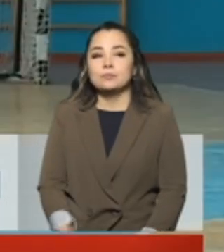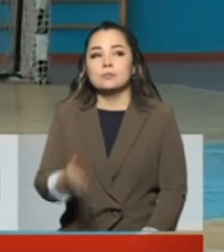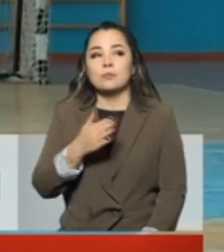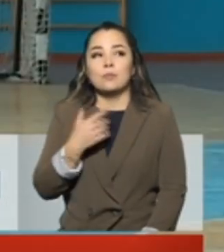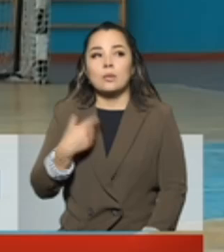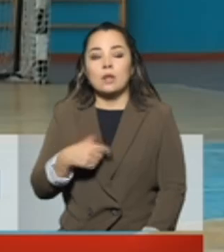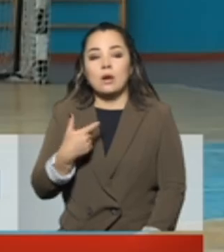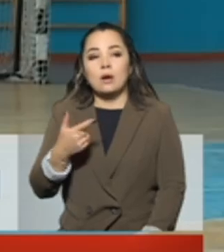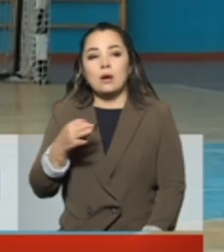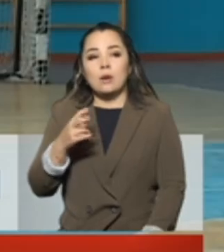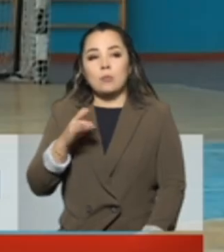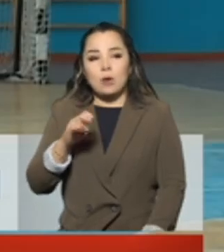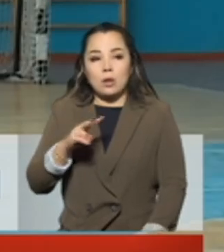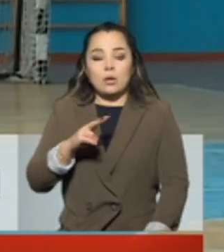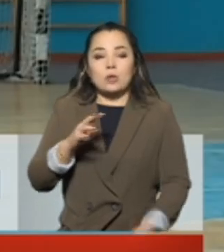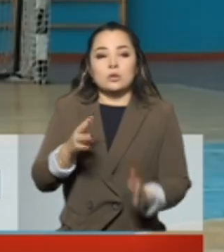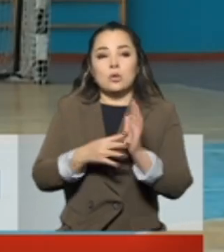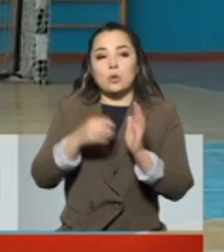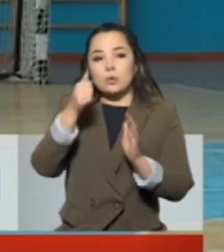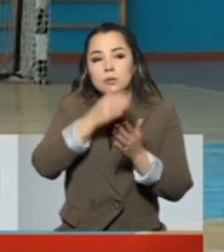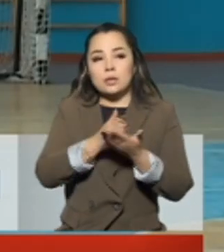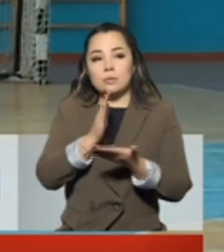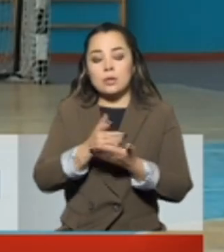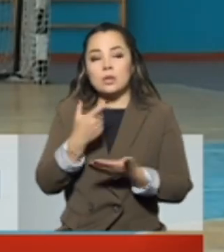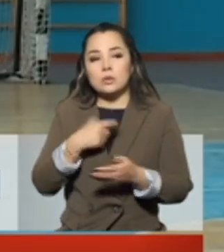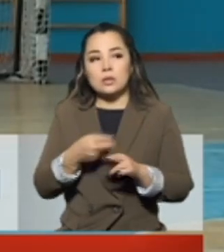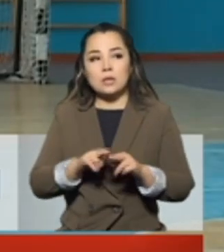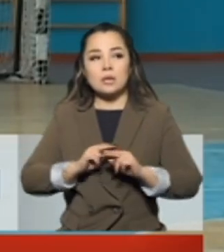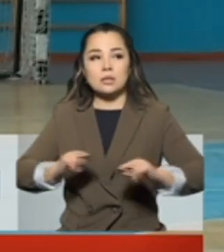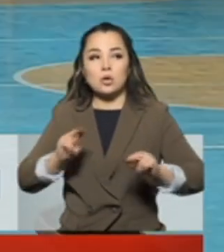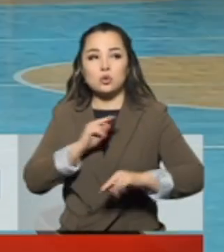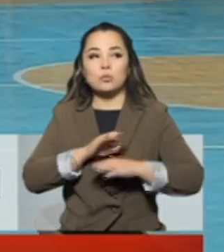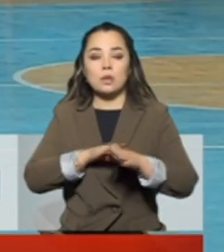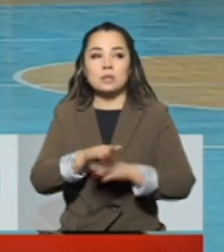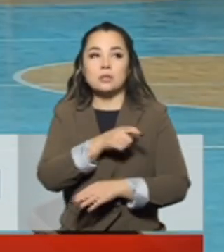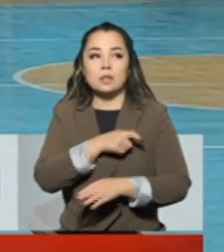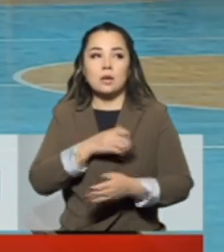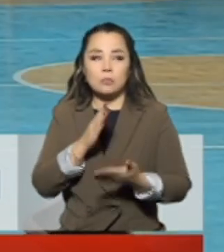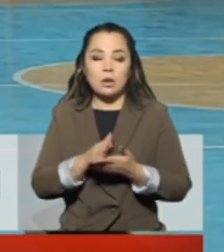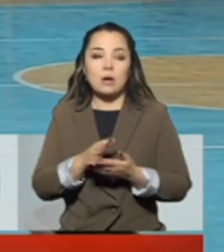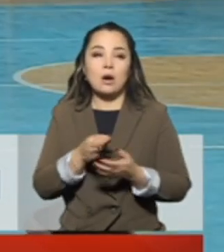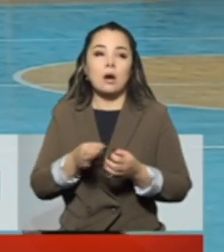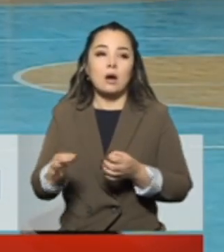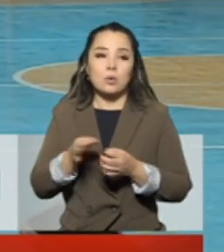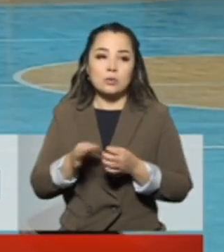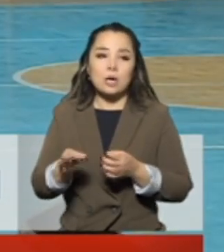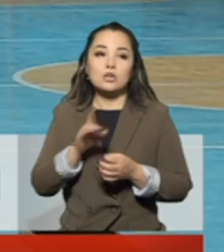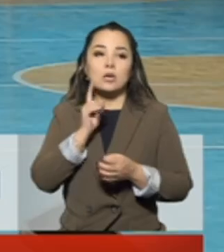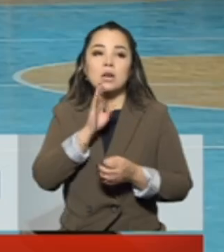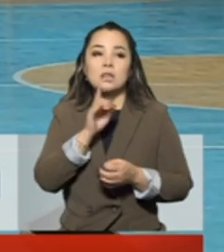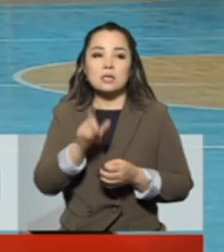өзімнің гандболға қатысушыгеніме 9 жыл болды. Қазіргі таңда өзім тренер болып жұмыс жасаймын. Ауданның қыздары, жас